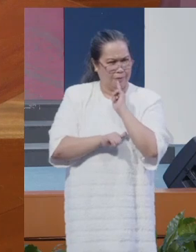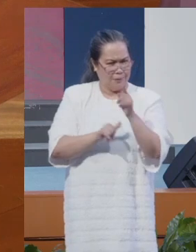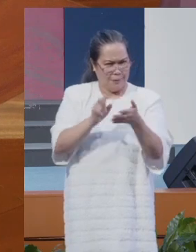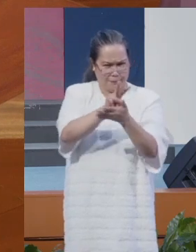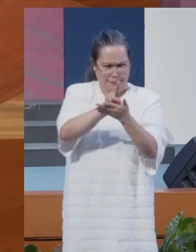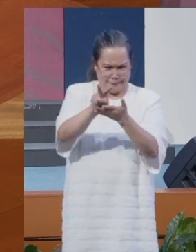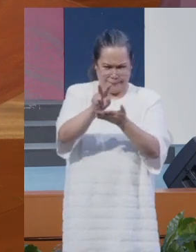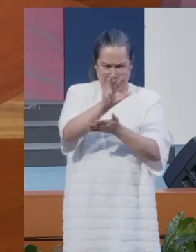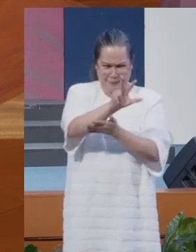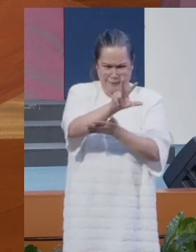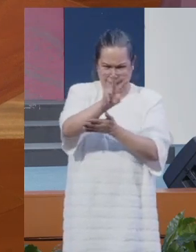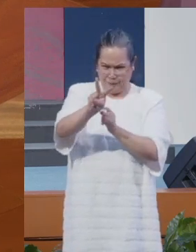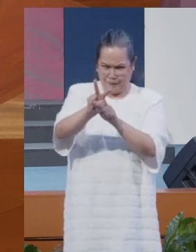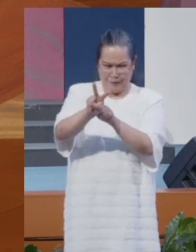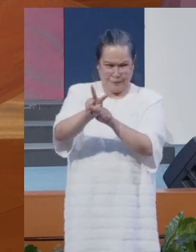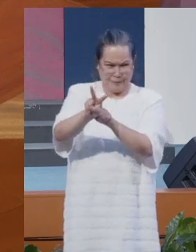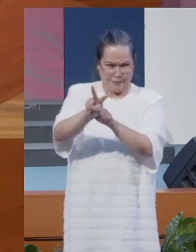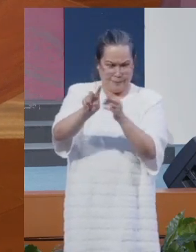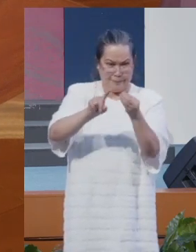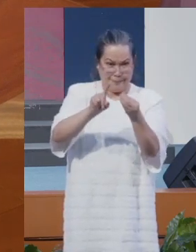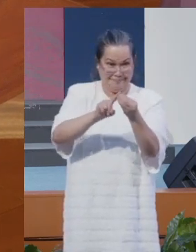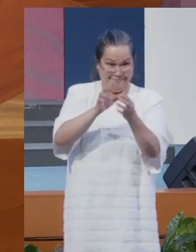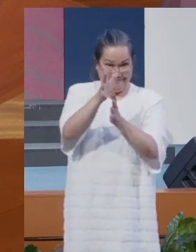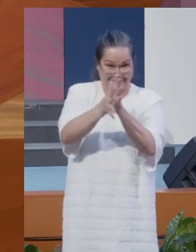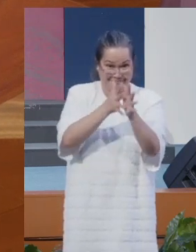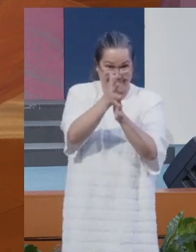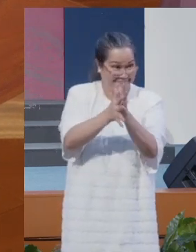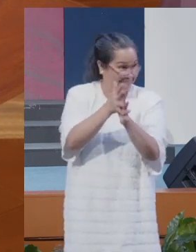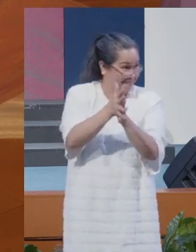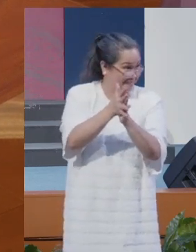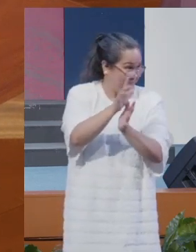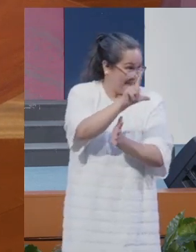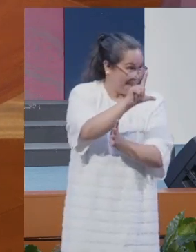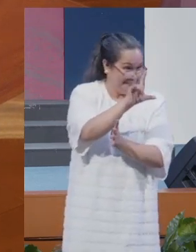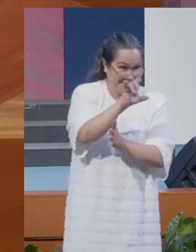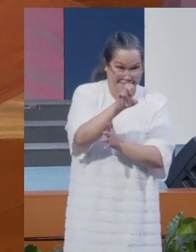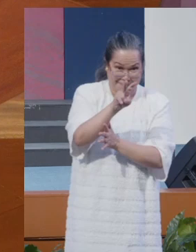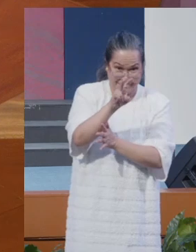verse 32, nung nasa party pa sila ni Levi, sabi niya,